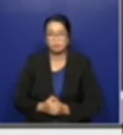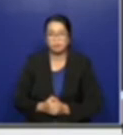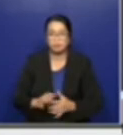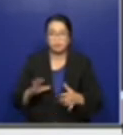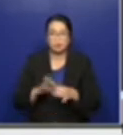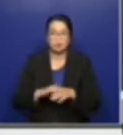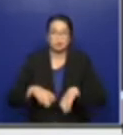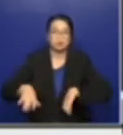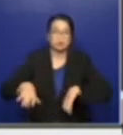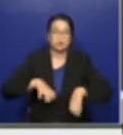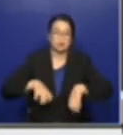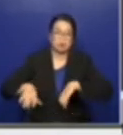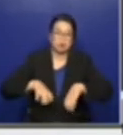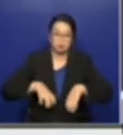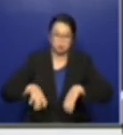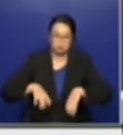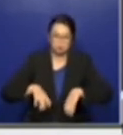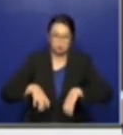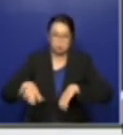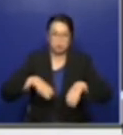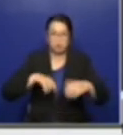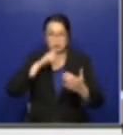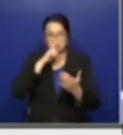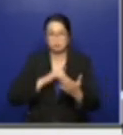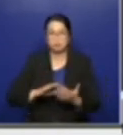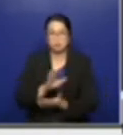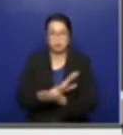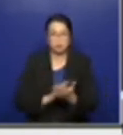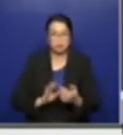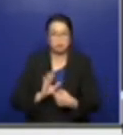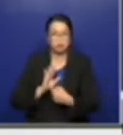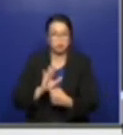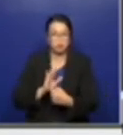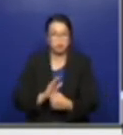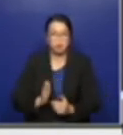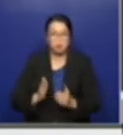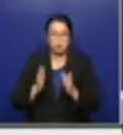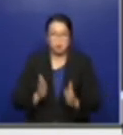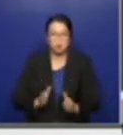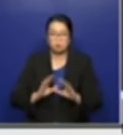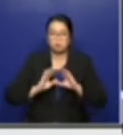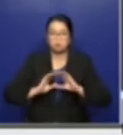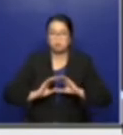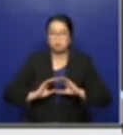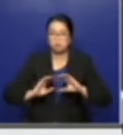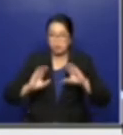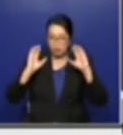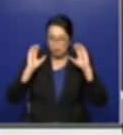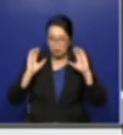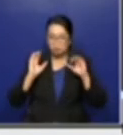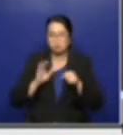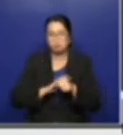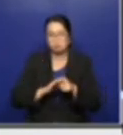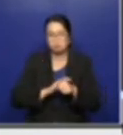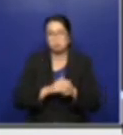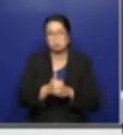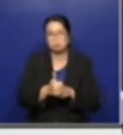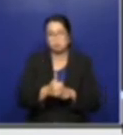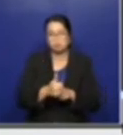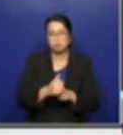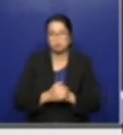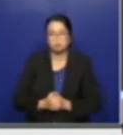แผ่นดินยกตัวอย่างครับกำลังคนภาครัฐมีขนาดที่เหมาะสมและ